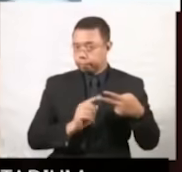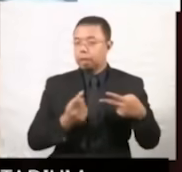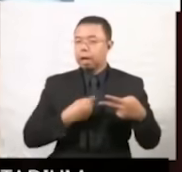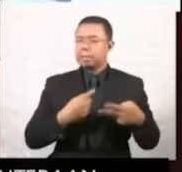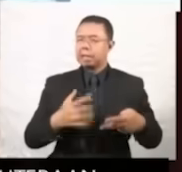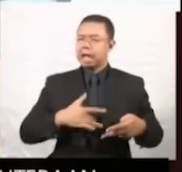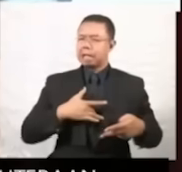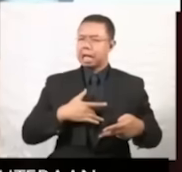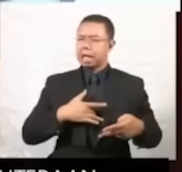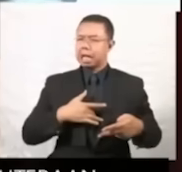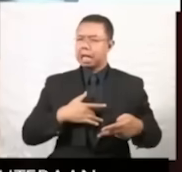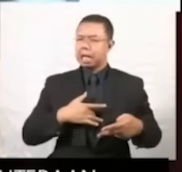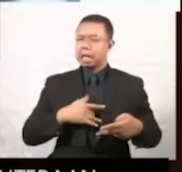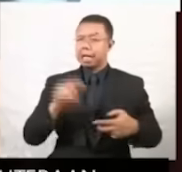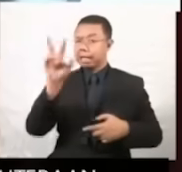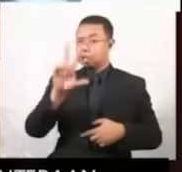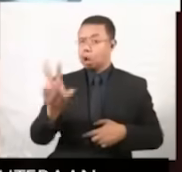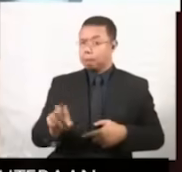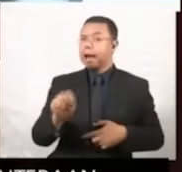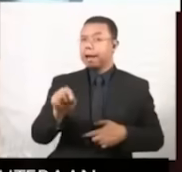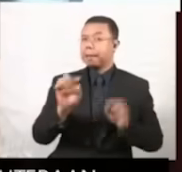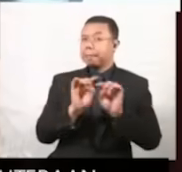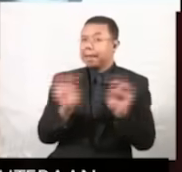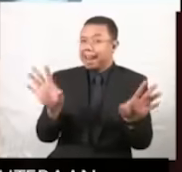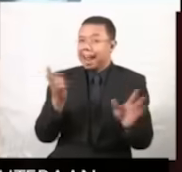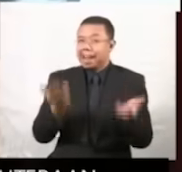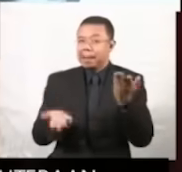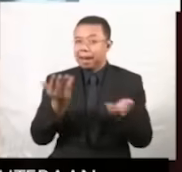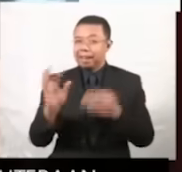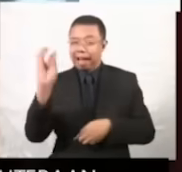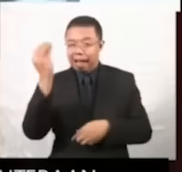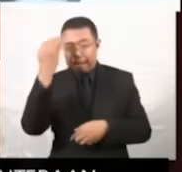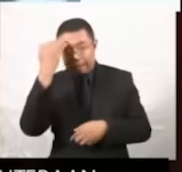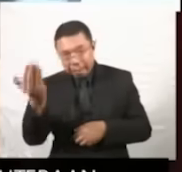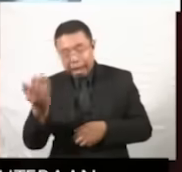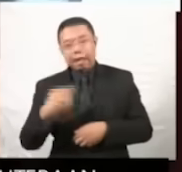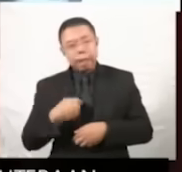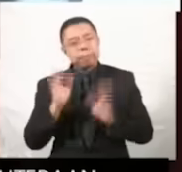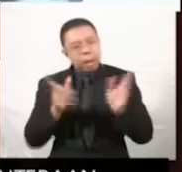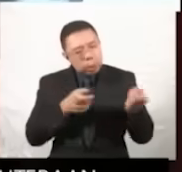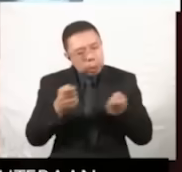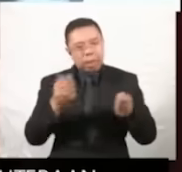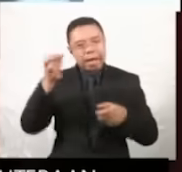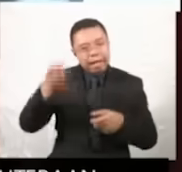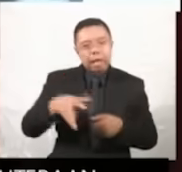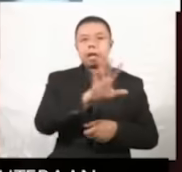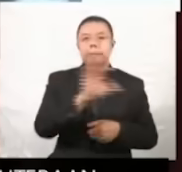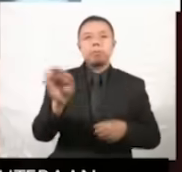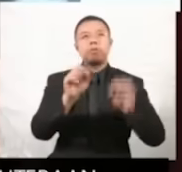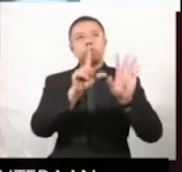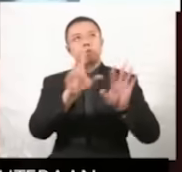Kami merasa bahwa Jawa Barat memang berbeda dengan Jakarta Kami banyak mengurusi Desa